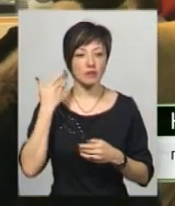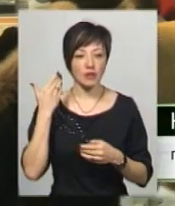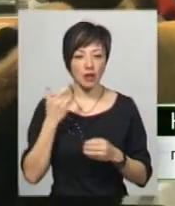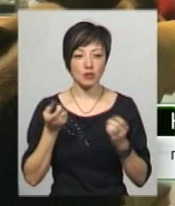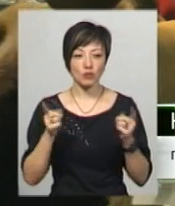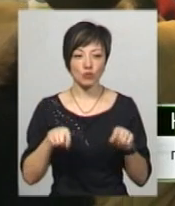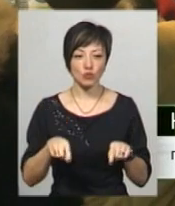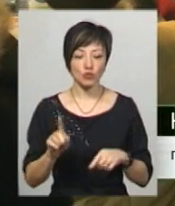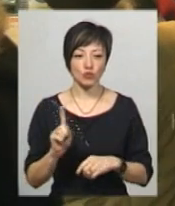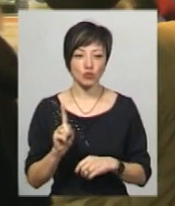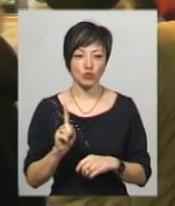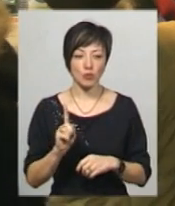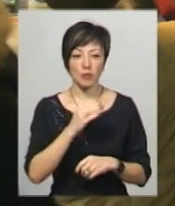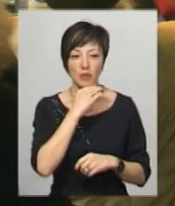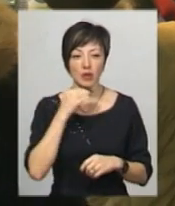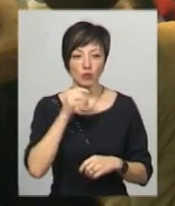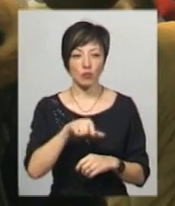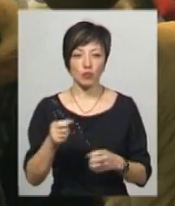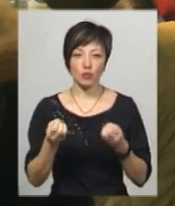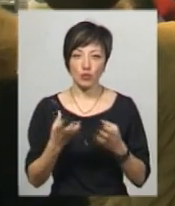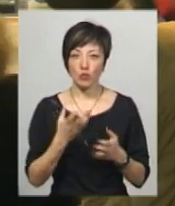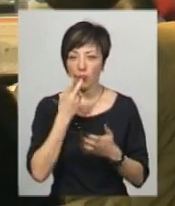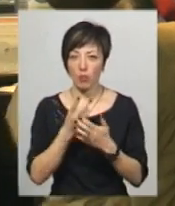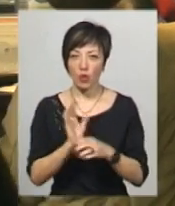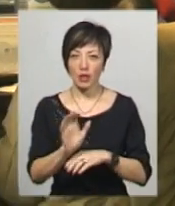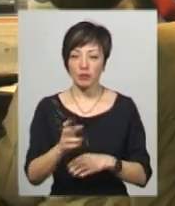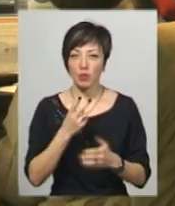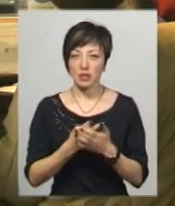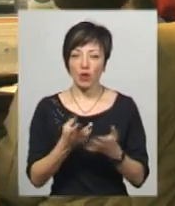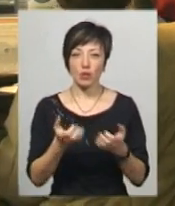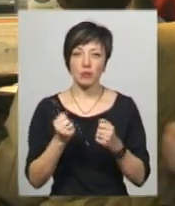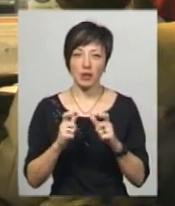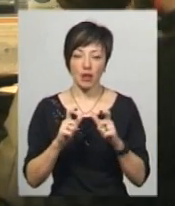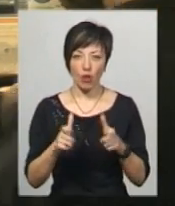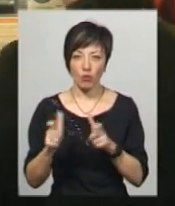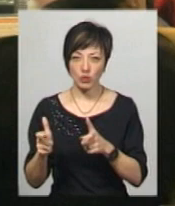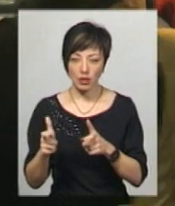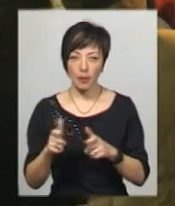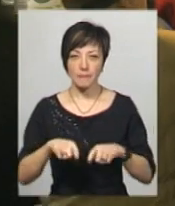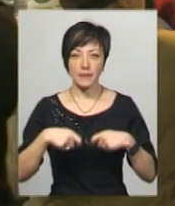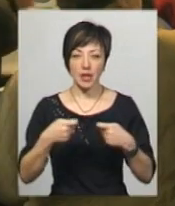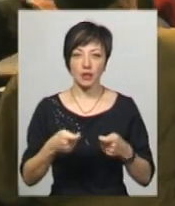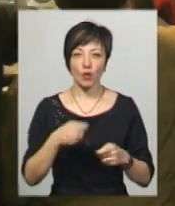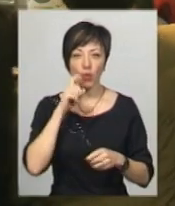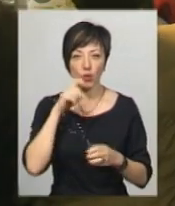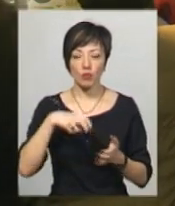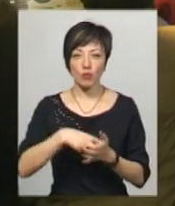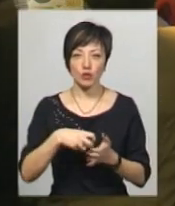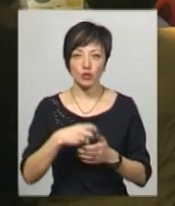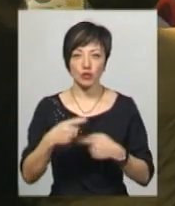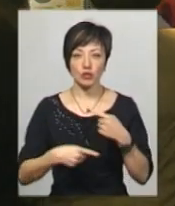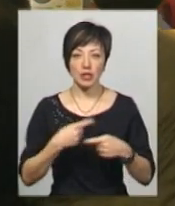тому що багатьом людям просто подати показники і отримати рахунки. Рахунки передані на «Укрпошту», людям прийдуть